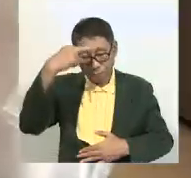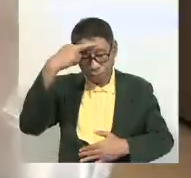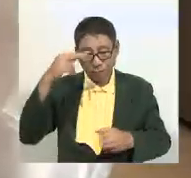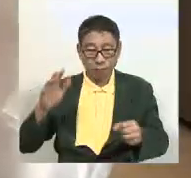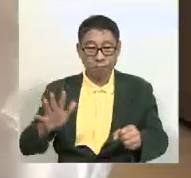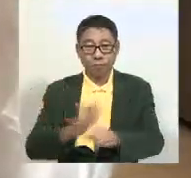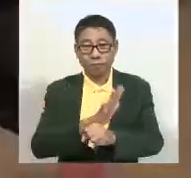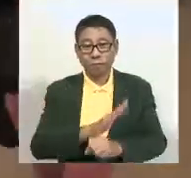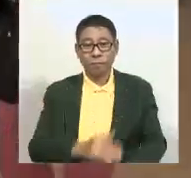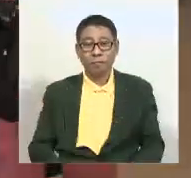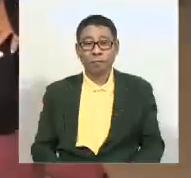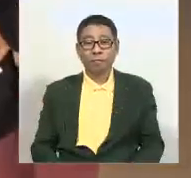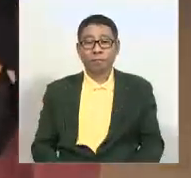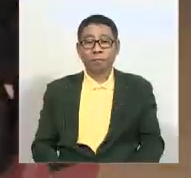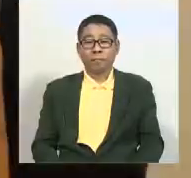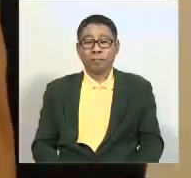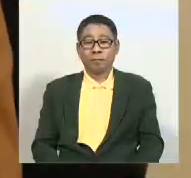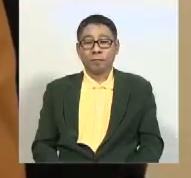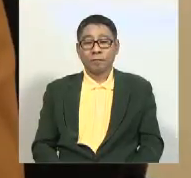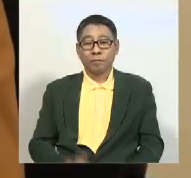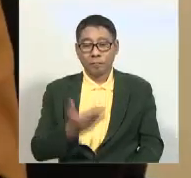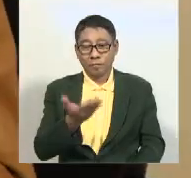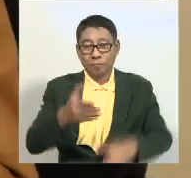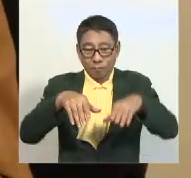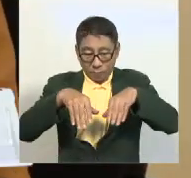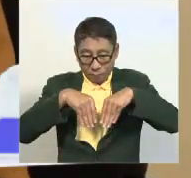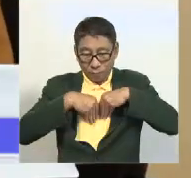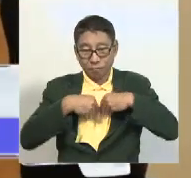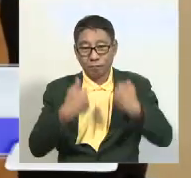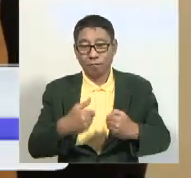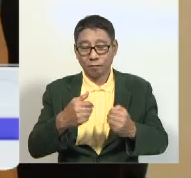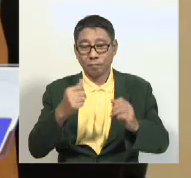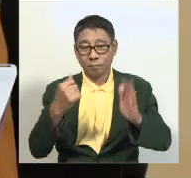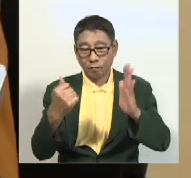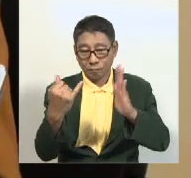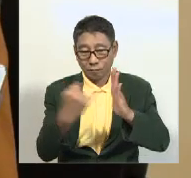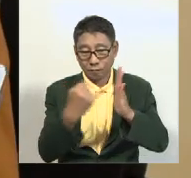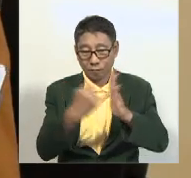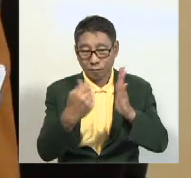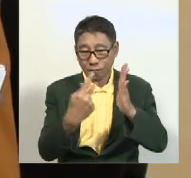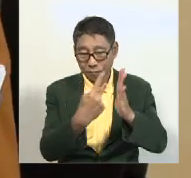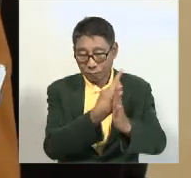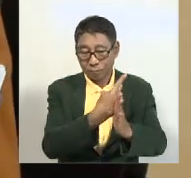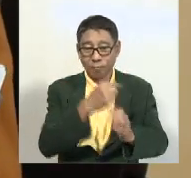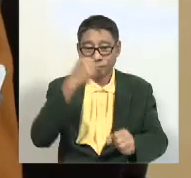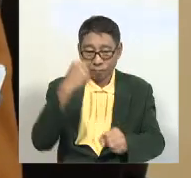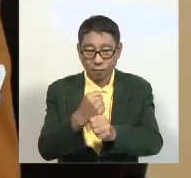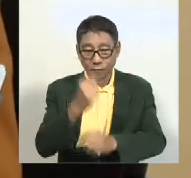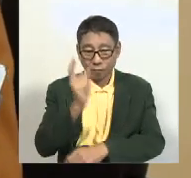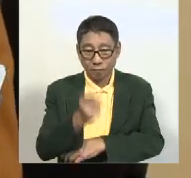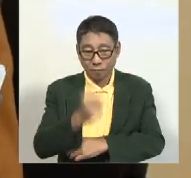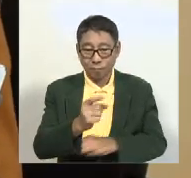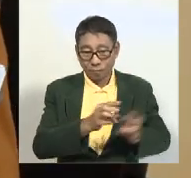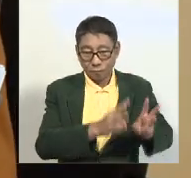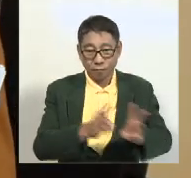เต็มที่ค่ะ ขอให้มั่นใจได้อีกว่าในเขตของอำเภอเมืองกาญจนบุรีหรือว่าจังหวัดกาญเนี่ยเราทำแล้วก็เราทำมาตร